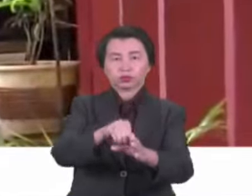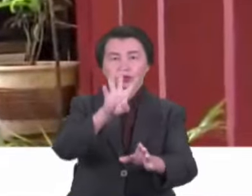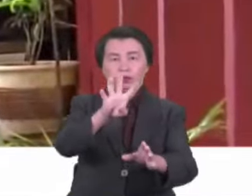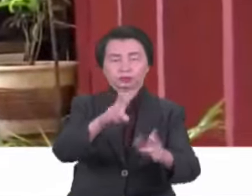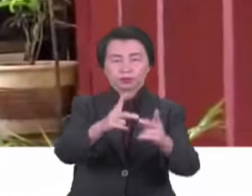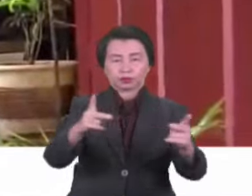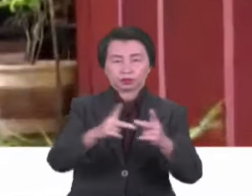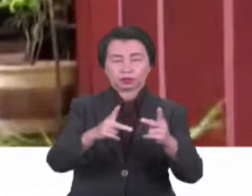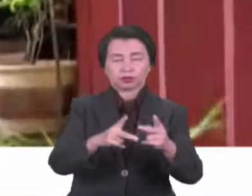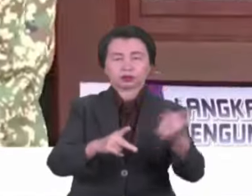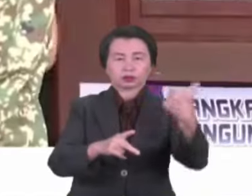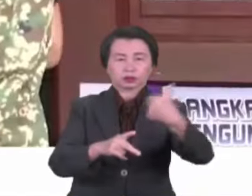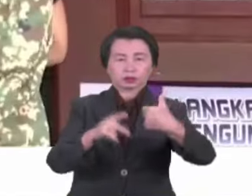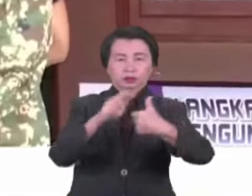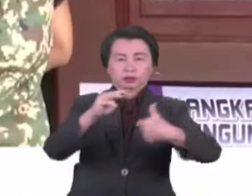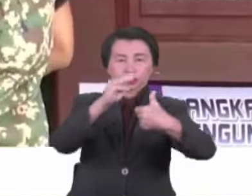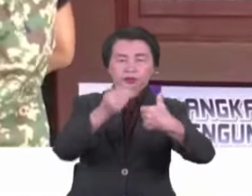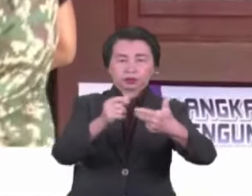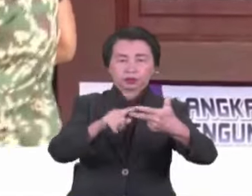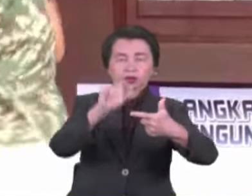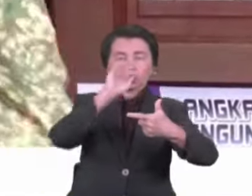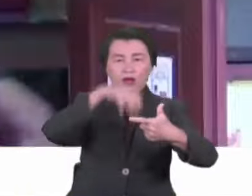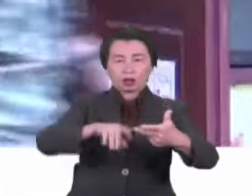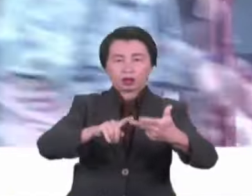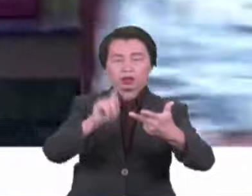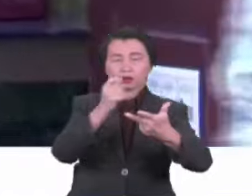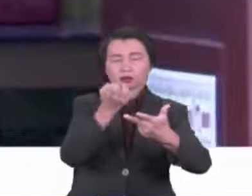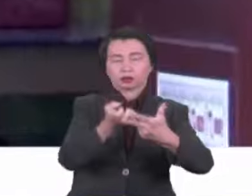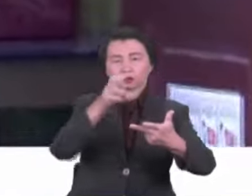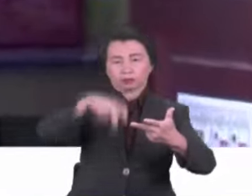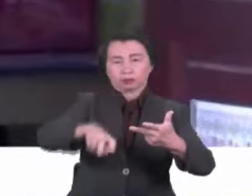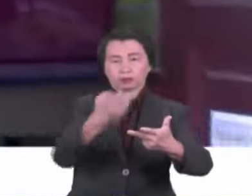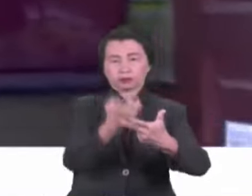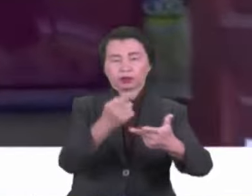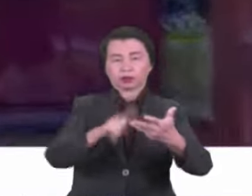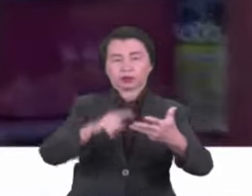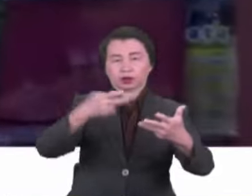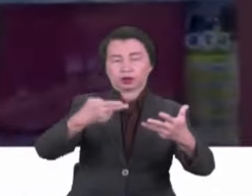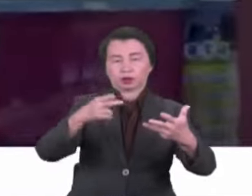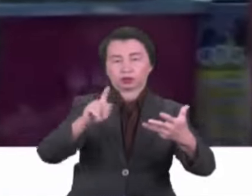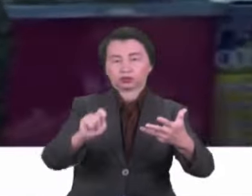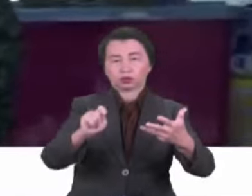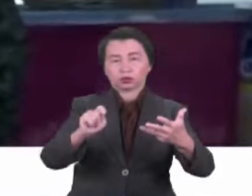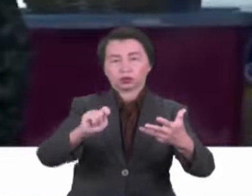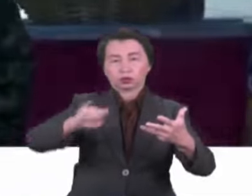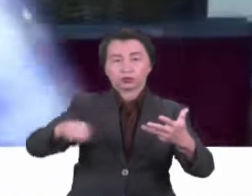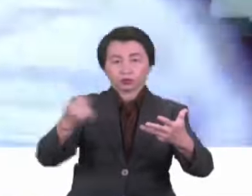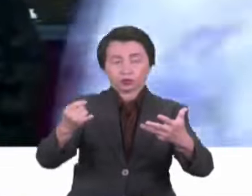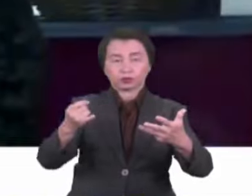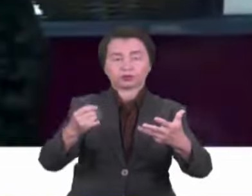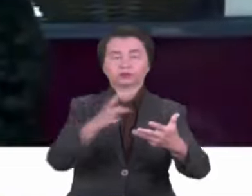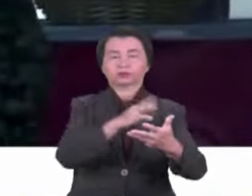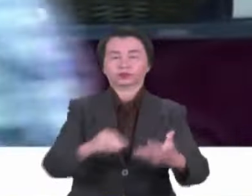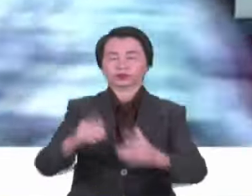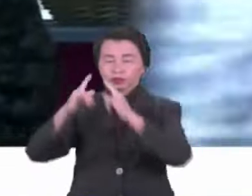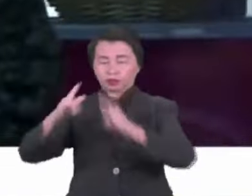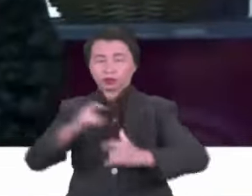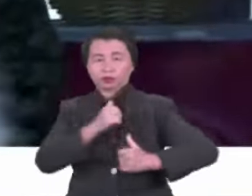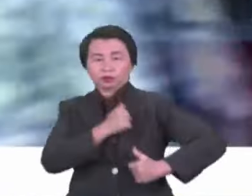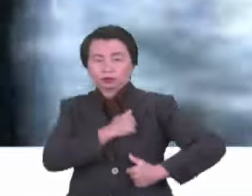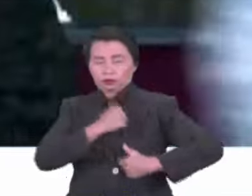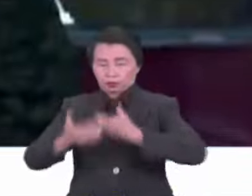kawasan parlimen, masing-masing Masjid Tanah, Alor Gajah, Tangga Batu dan Hang Tuah Jaya. Tinjauan di pusat pengundian awal di Kem Terendak